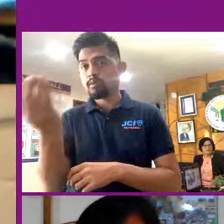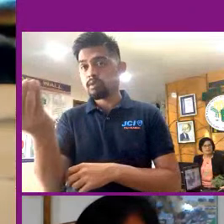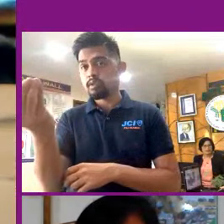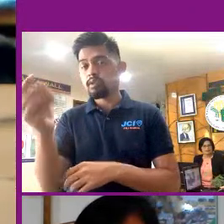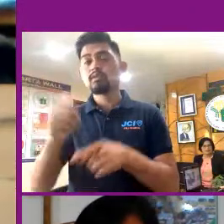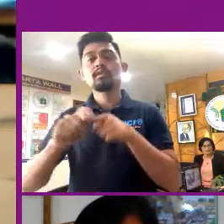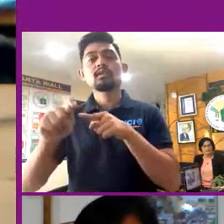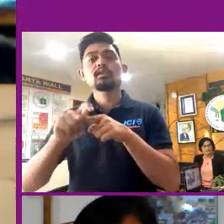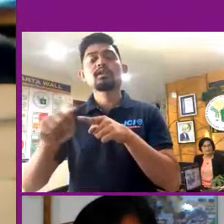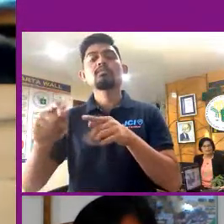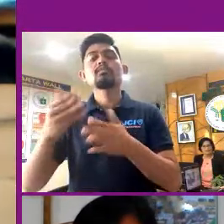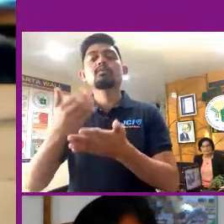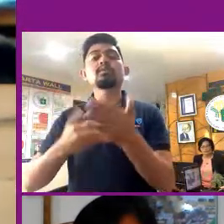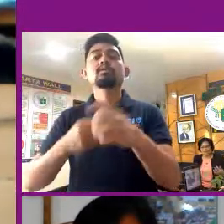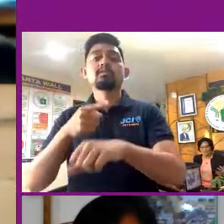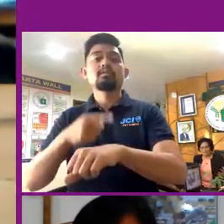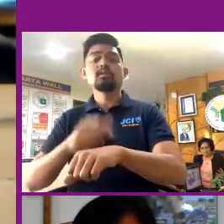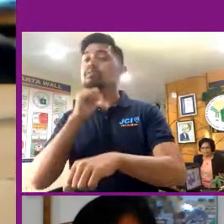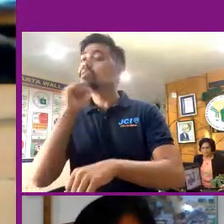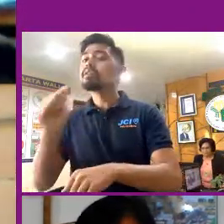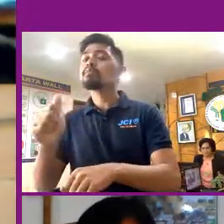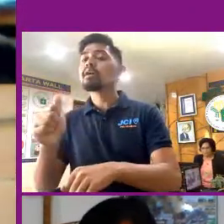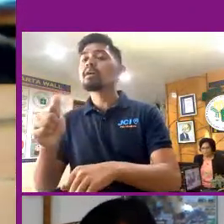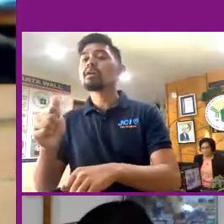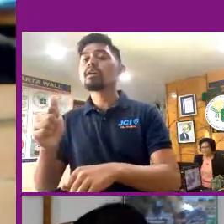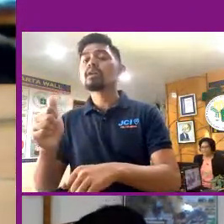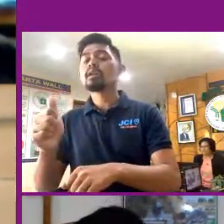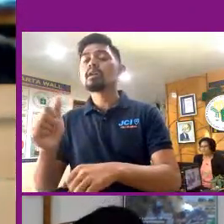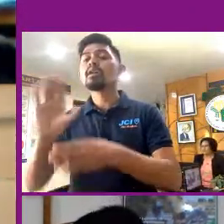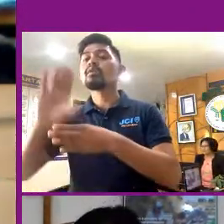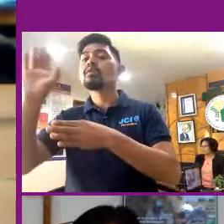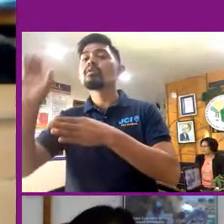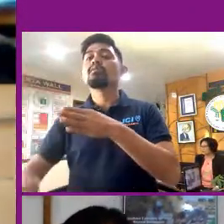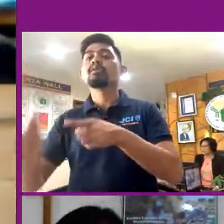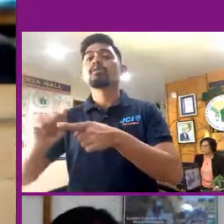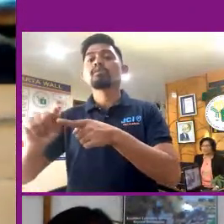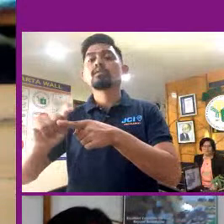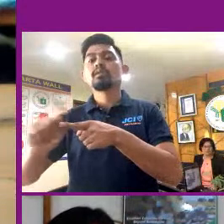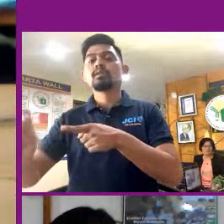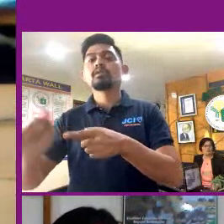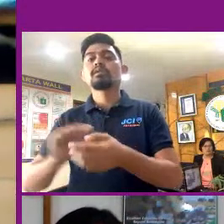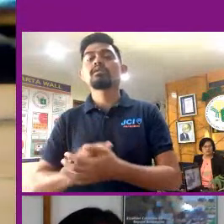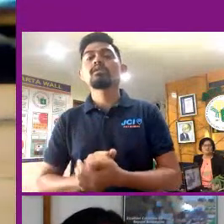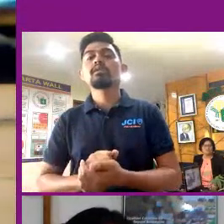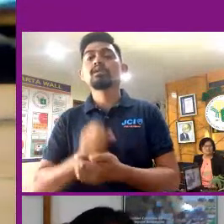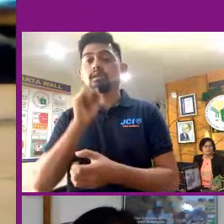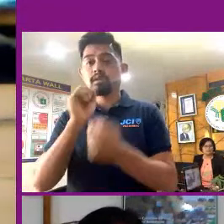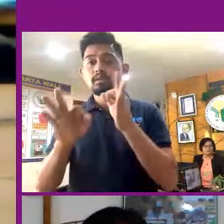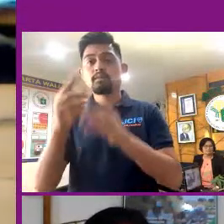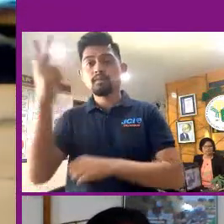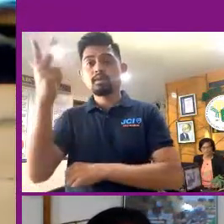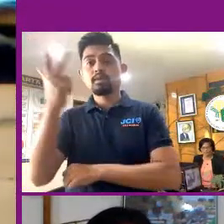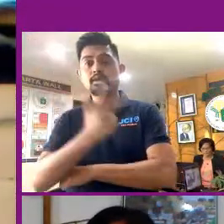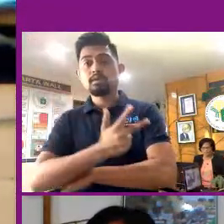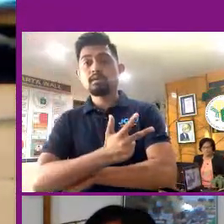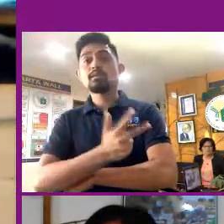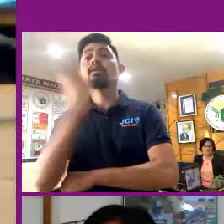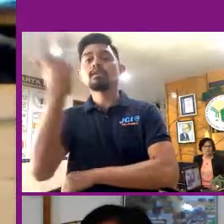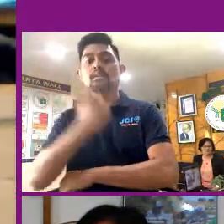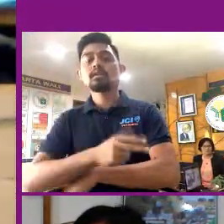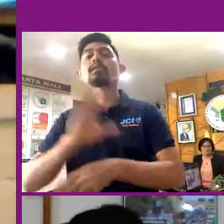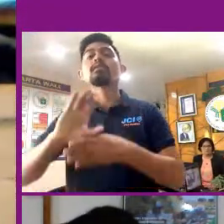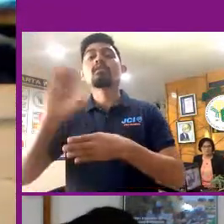kung minsan nga hindi nila natatapos. Kaya kami pag nag-training ay see to it na kung 3 days, and then yan. Para at